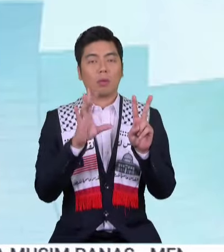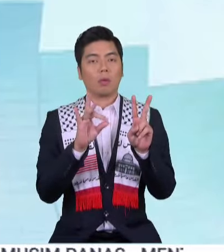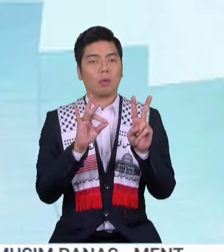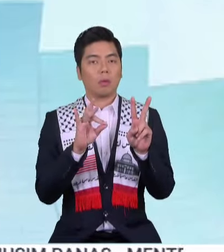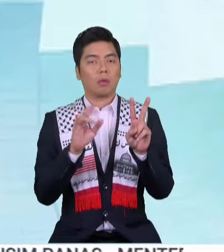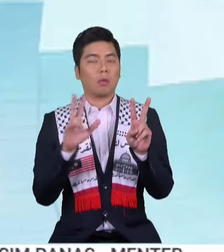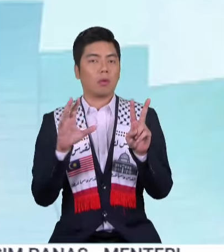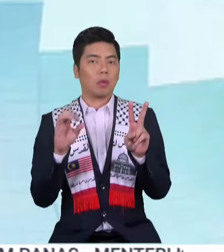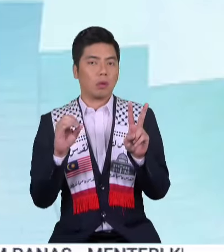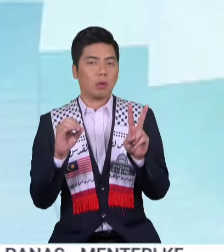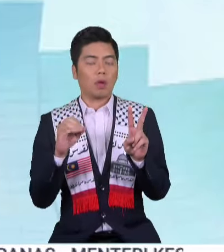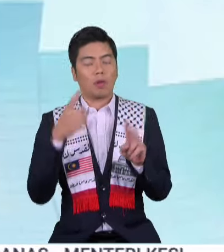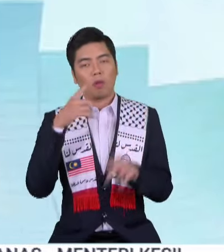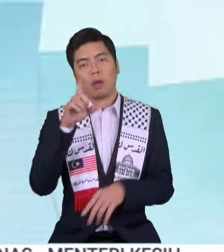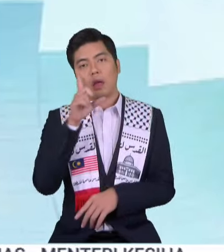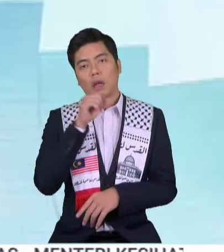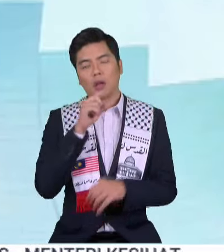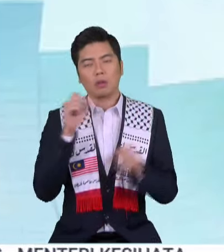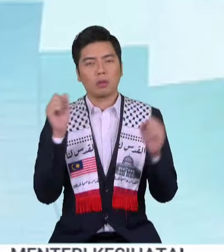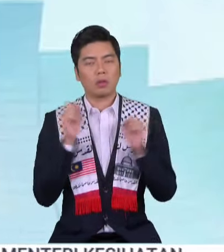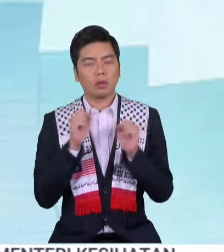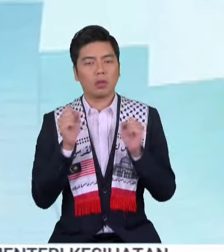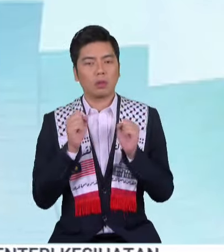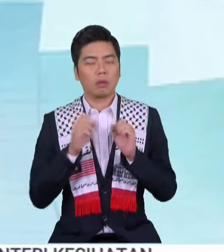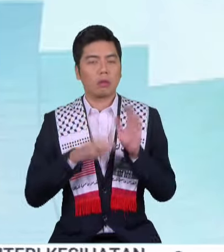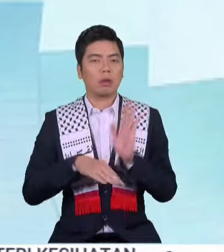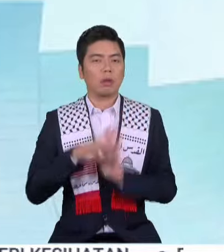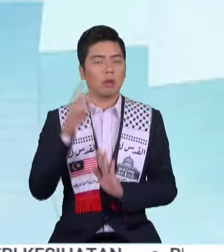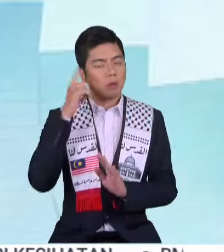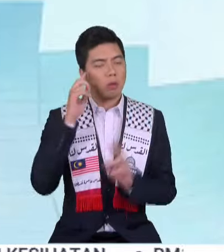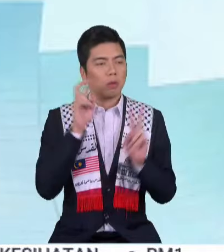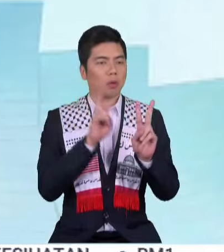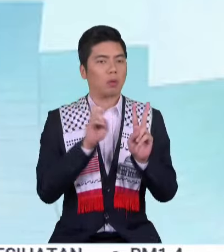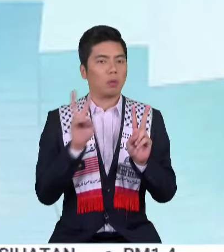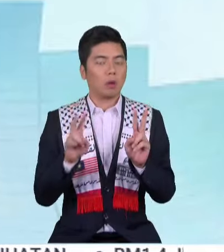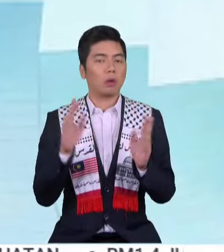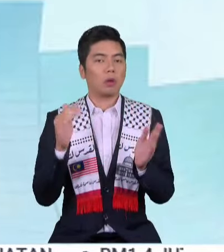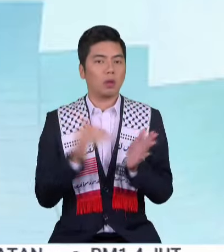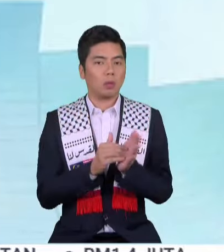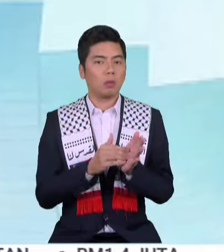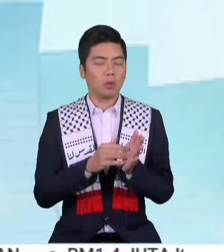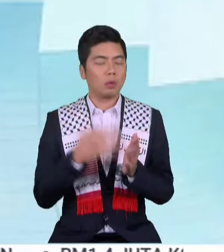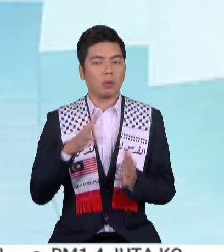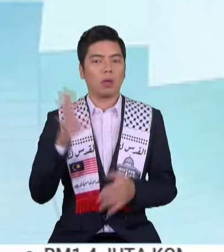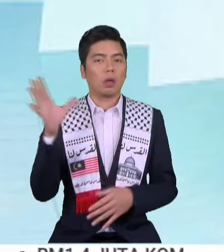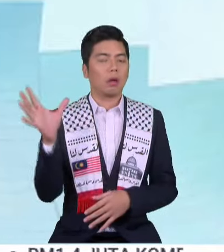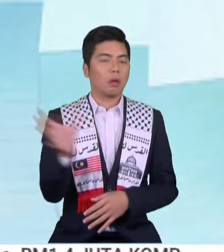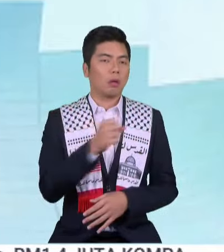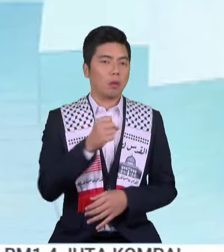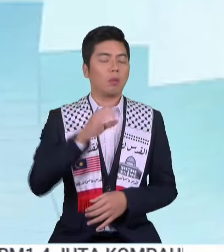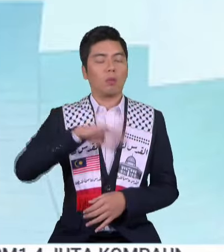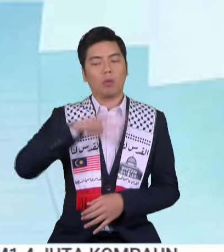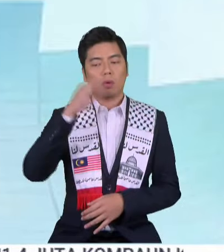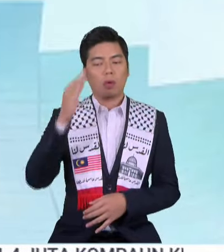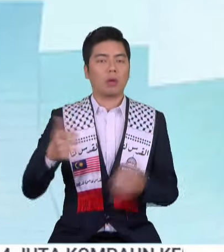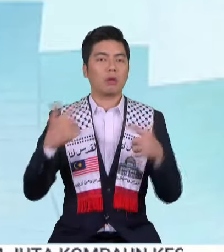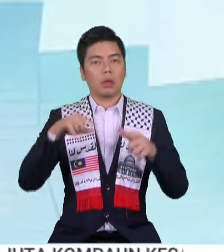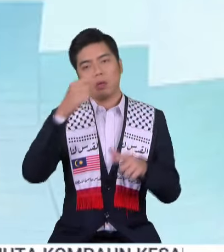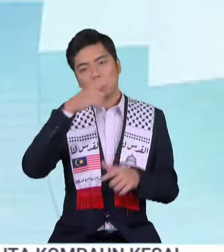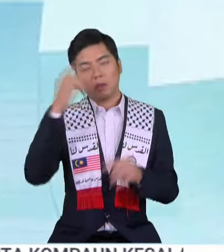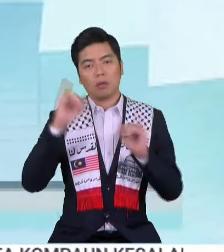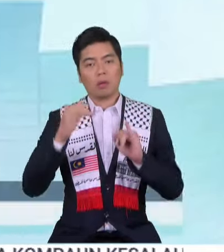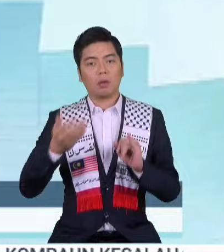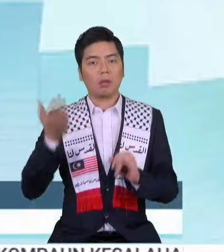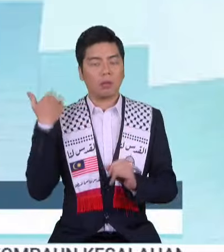RM2,820 kilogram keratan ayam sejuk beku bernilai lebih RM22,000 dirampas di pintu masuk Bukit Kayu Hitam Isnin lalu.